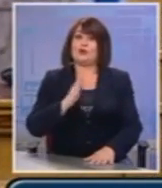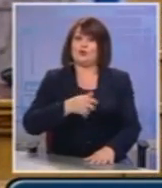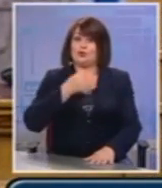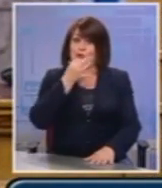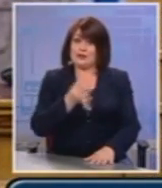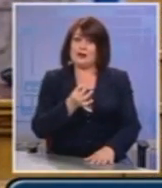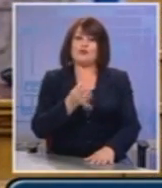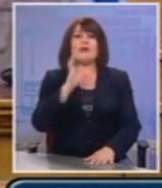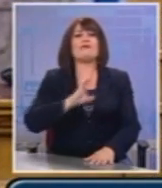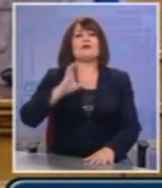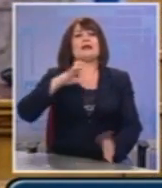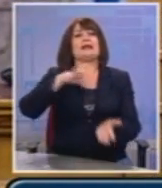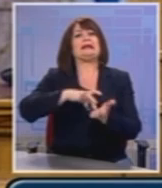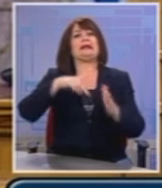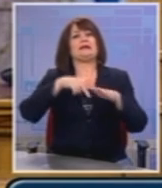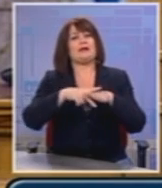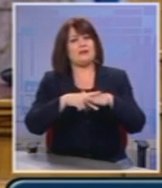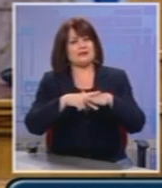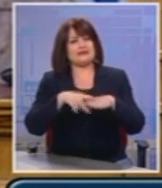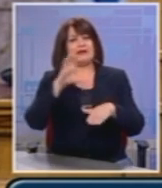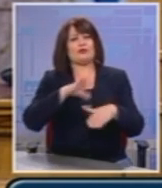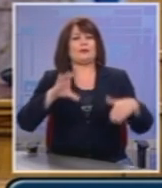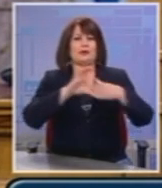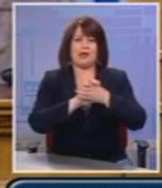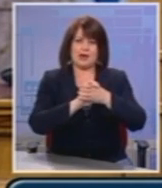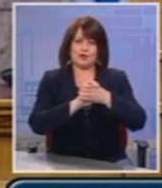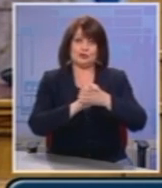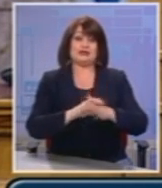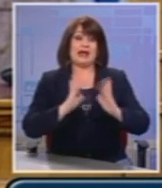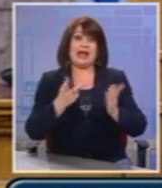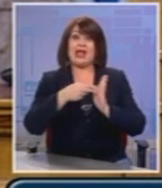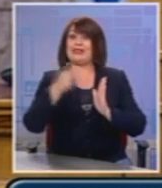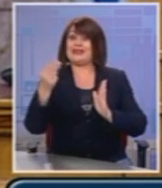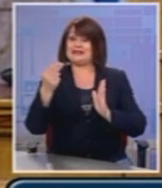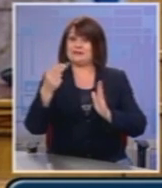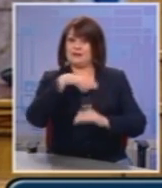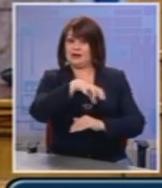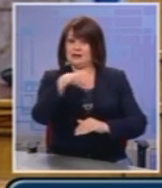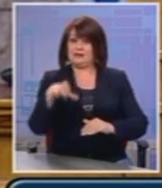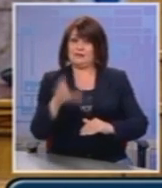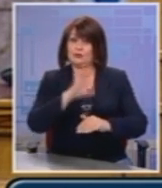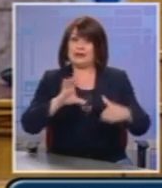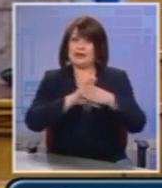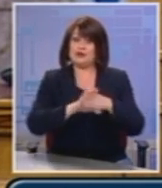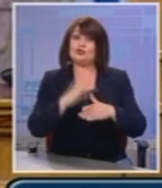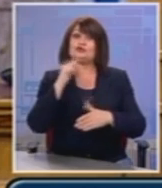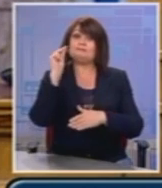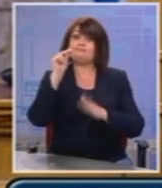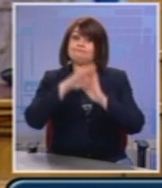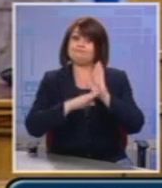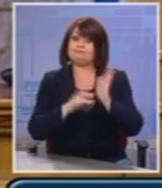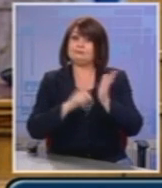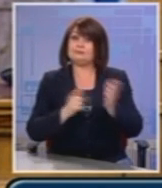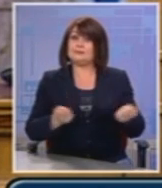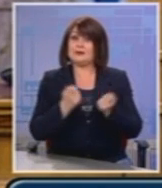την εκτ και για την ευρωπαϊκή ένωση επιπλέον όμως οι θεσμοί της ευρωπαϊκής ένωσης δεσμεύονται να ενεργούν σύμφωνα